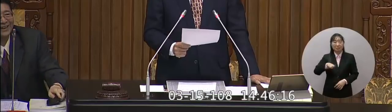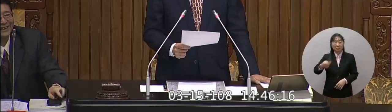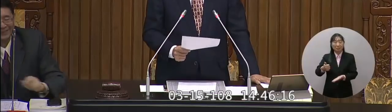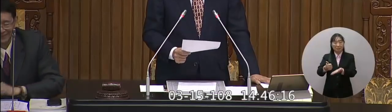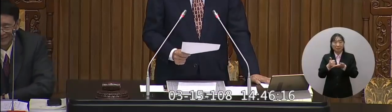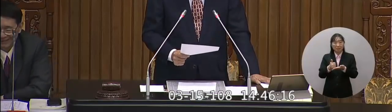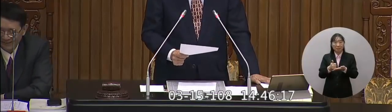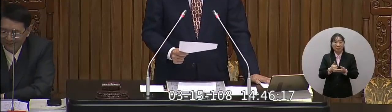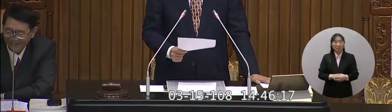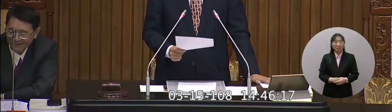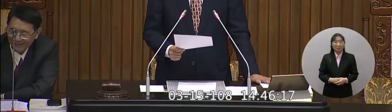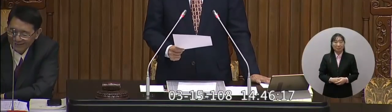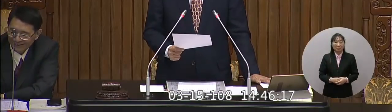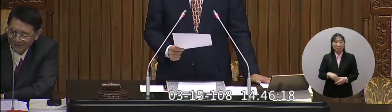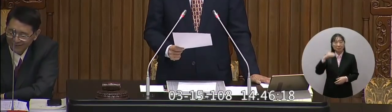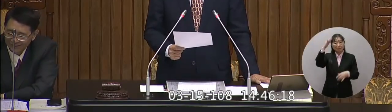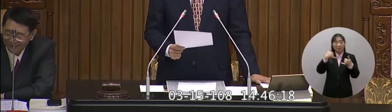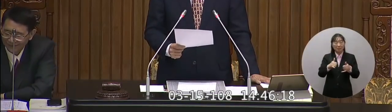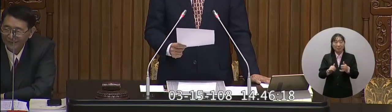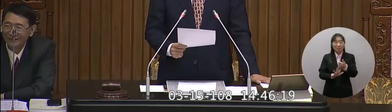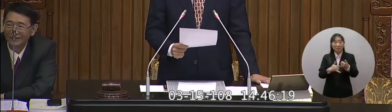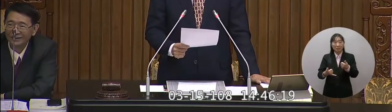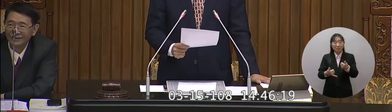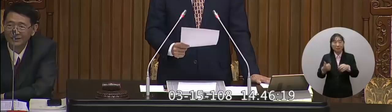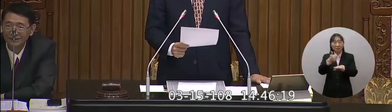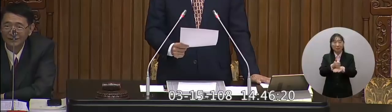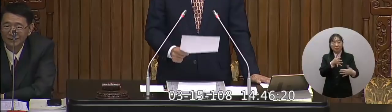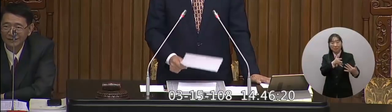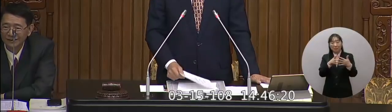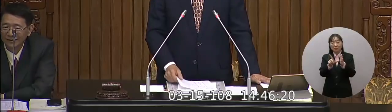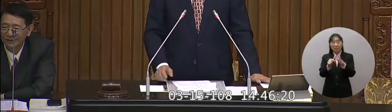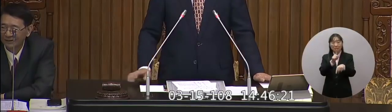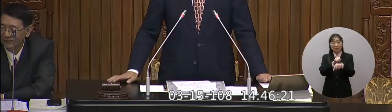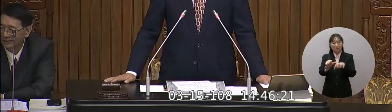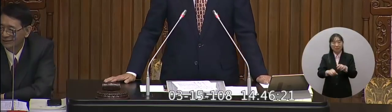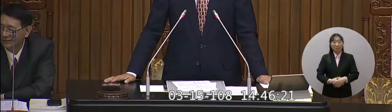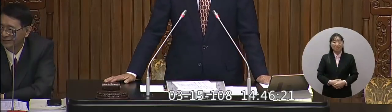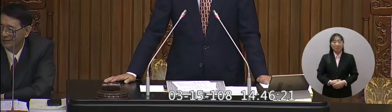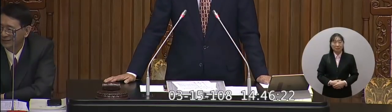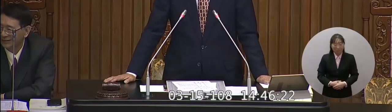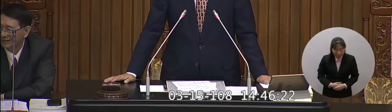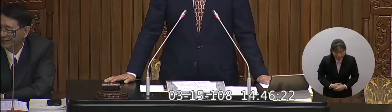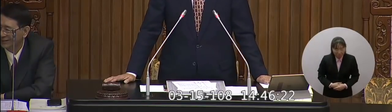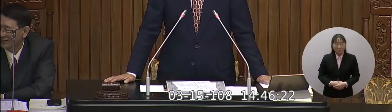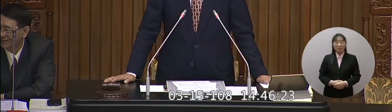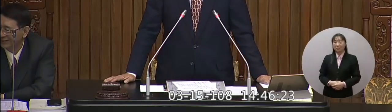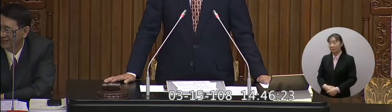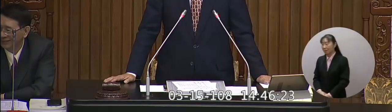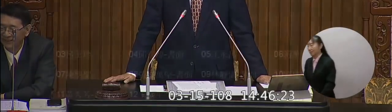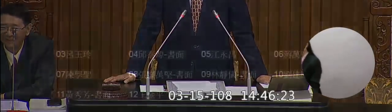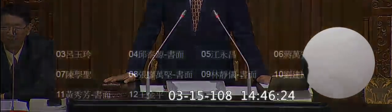下一位我们请高路仪用委员质询，询答时间15分钟。